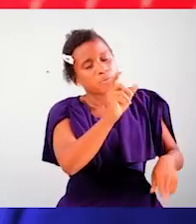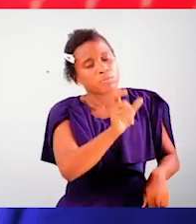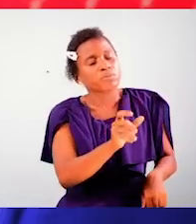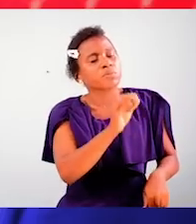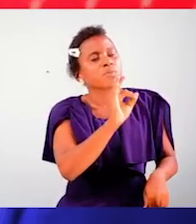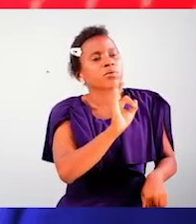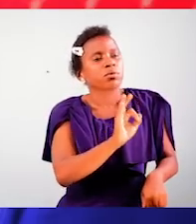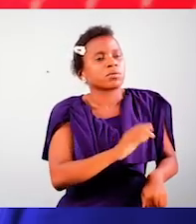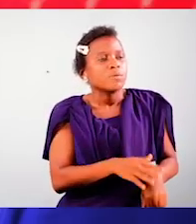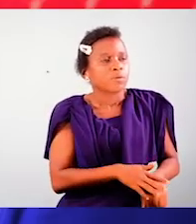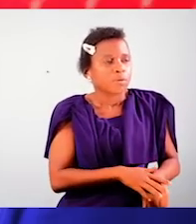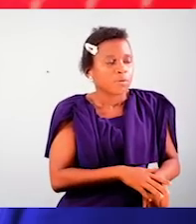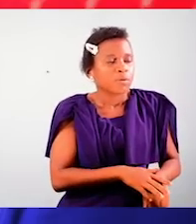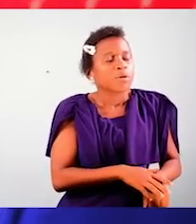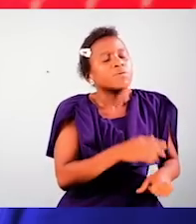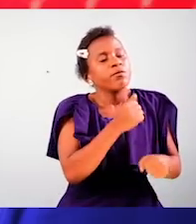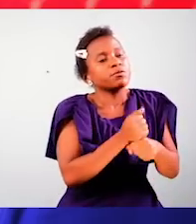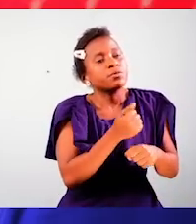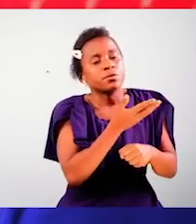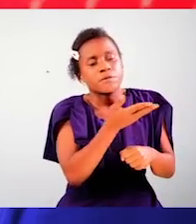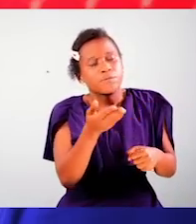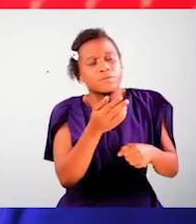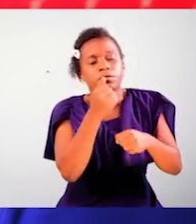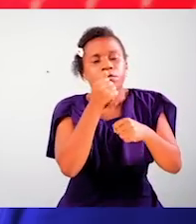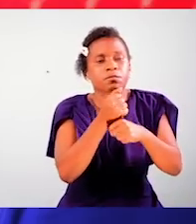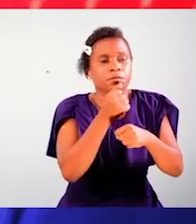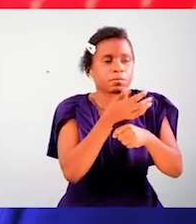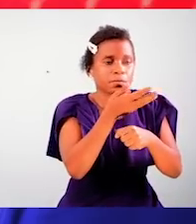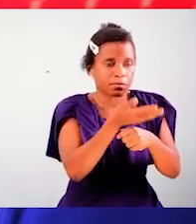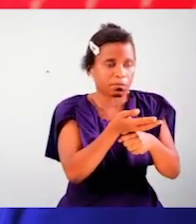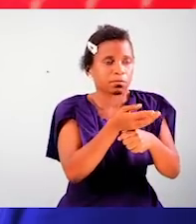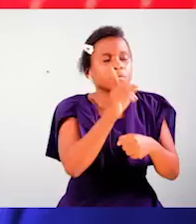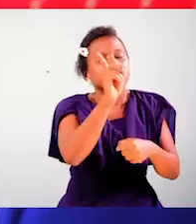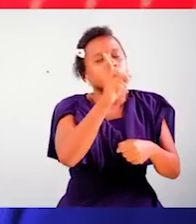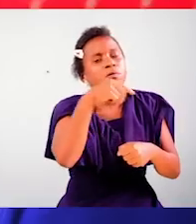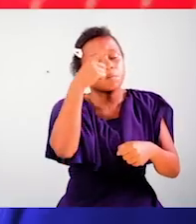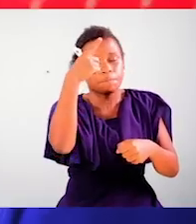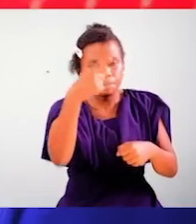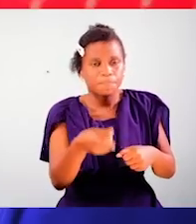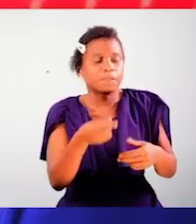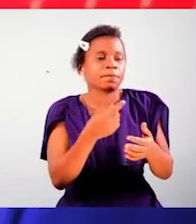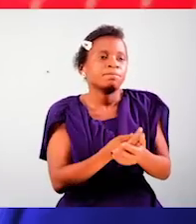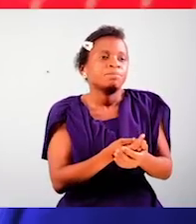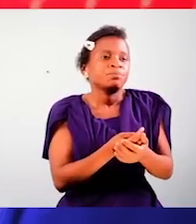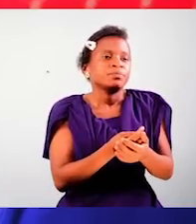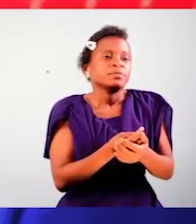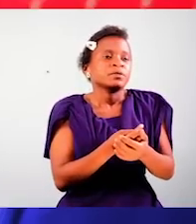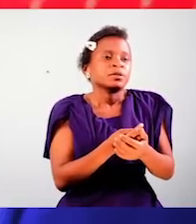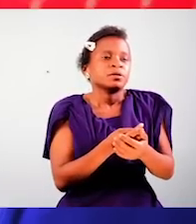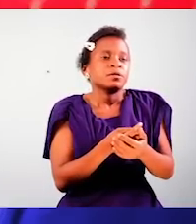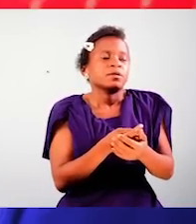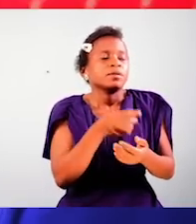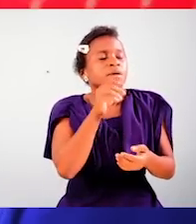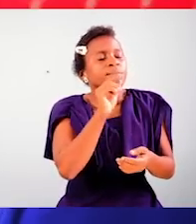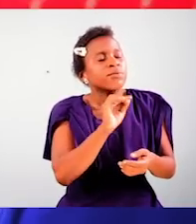wakifanya shirika binafsi ni kosa kubwa sana. Anaweza akapewa hata na uchumi. Kwa nini huku kwenye